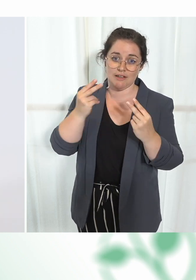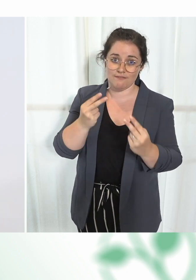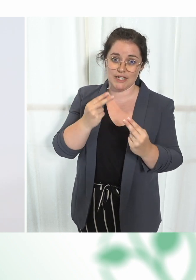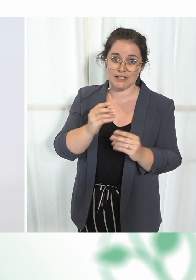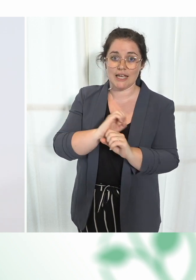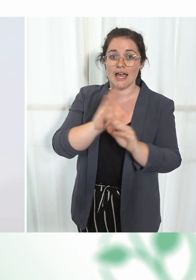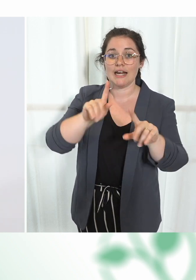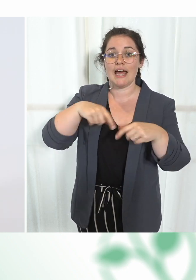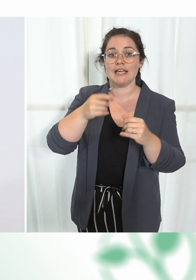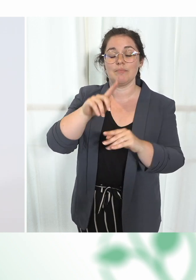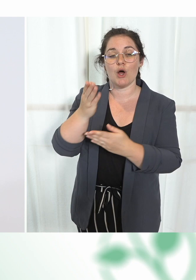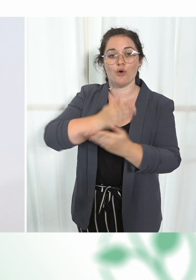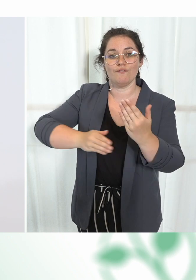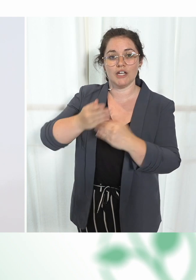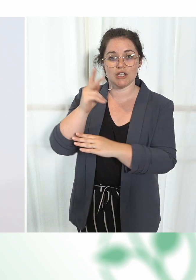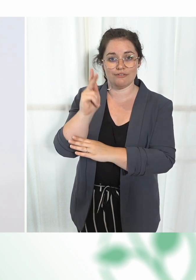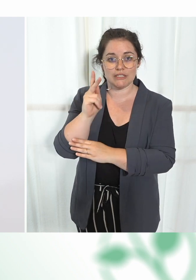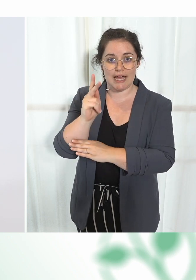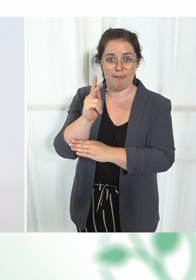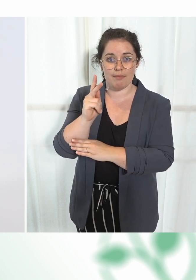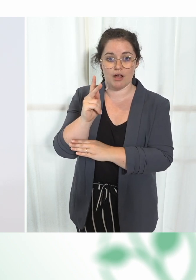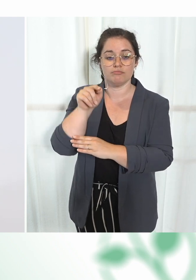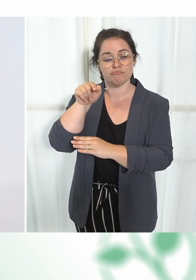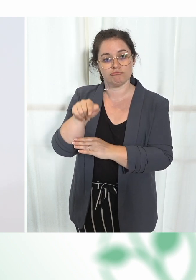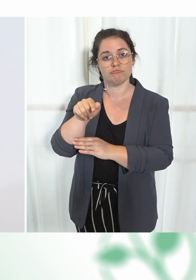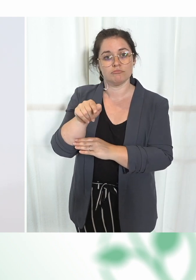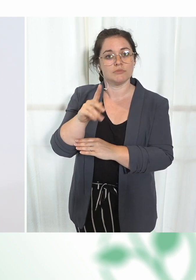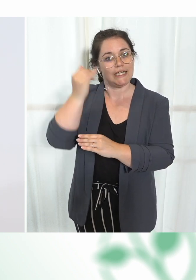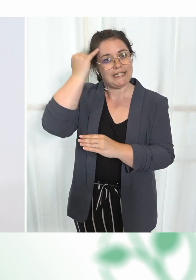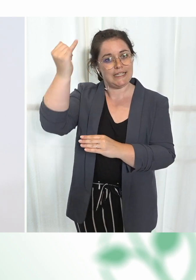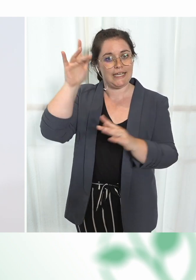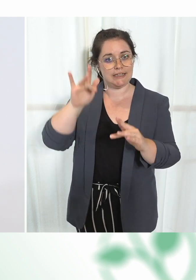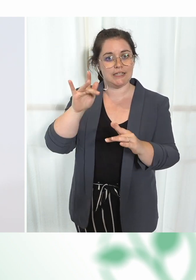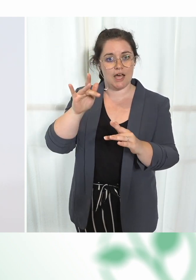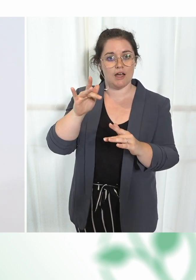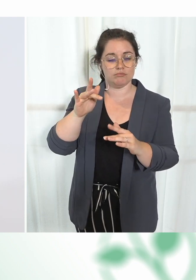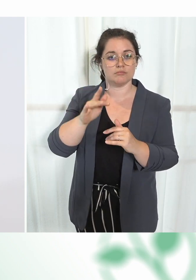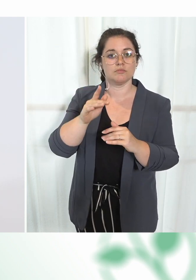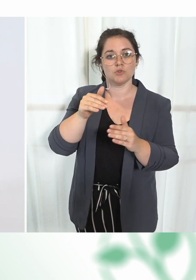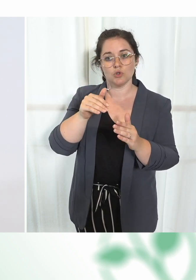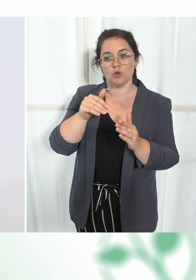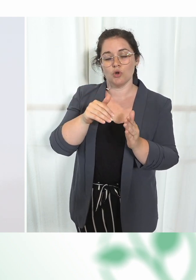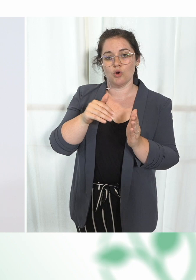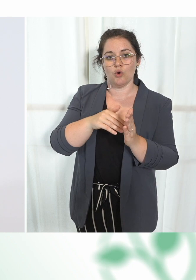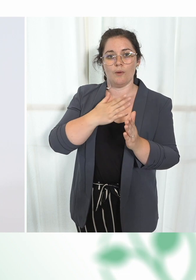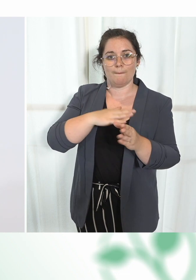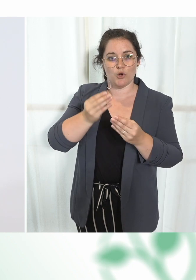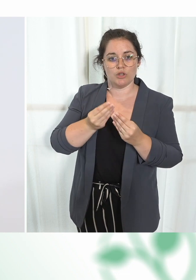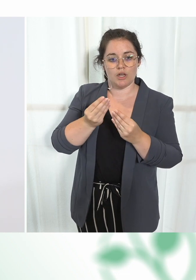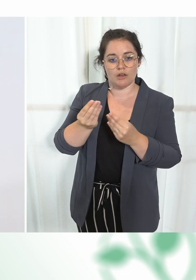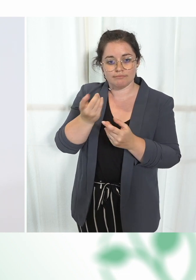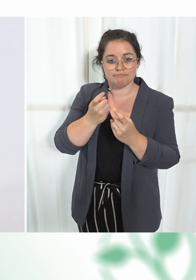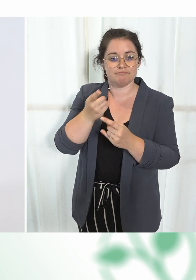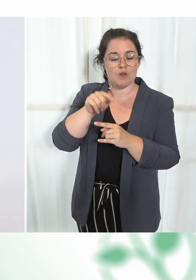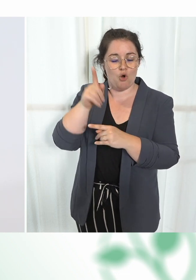auch von Seiten der Wirtschaftskammer hier Ideen und Aspekte und Reize, die man setzen möchte, damit vor allem